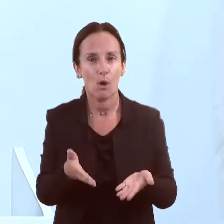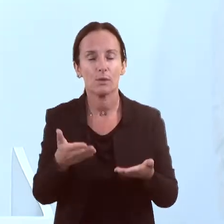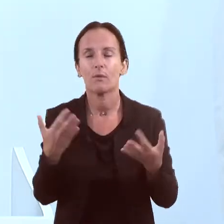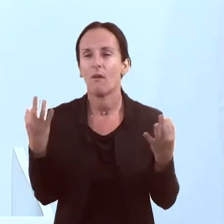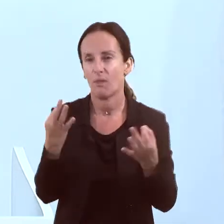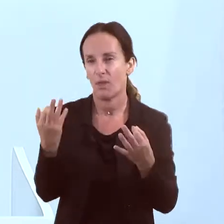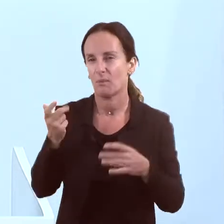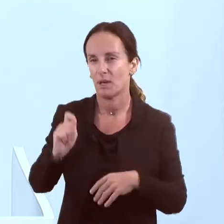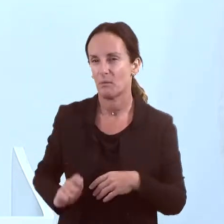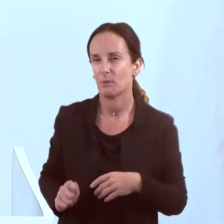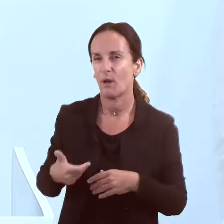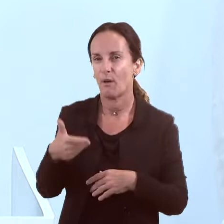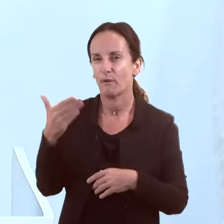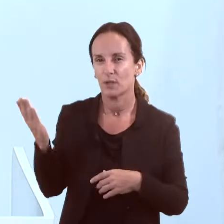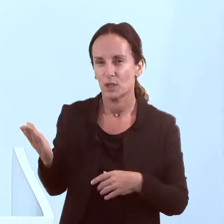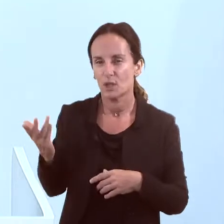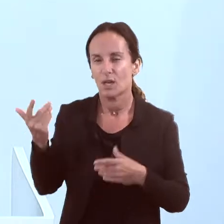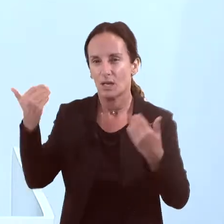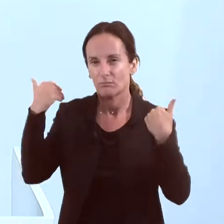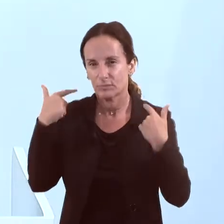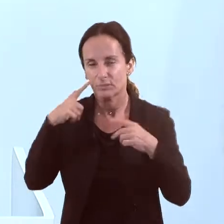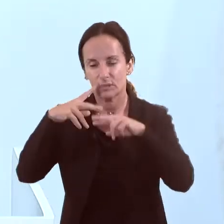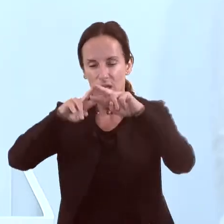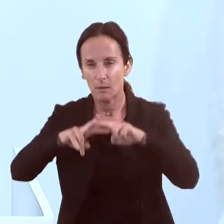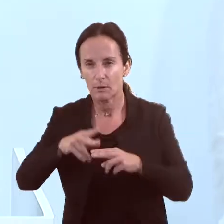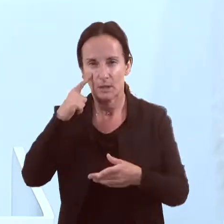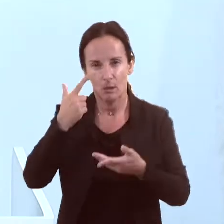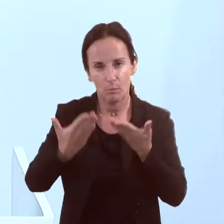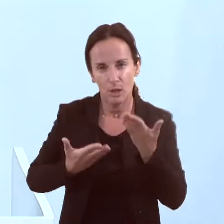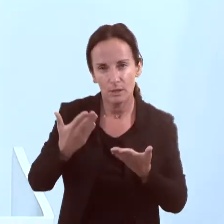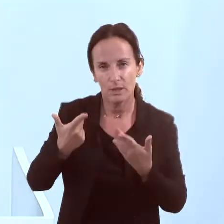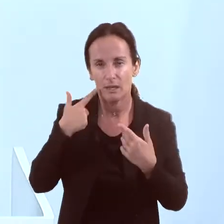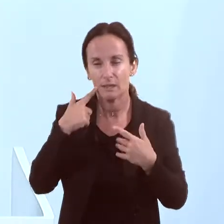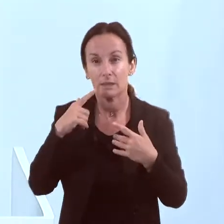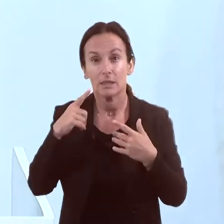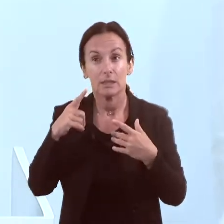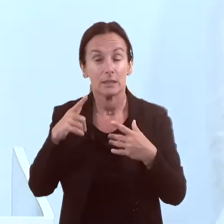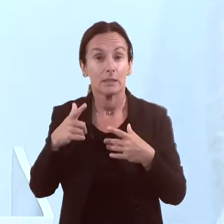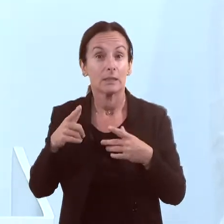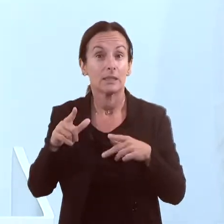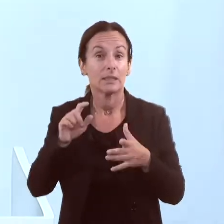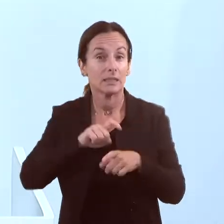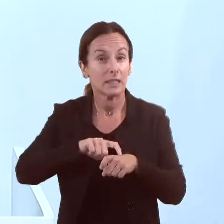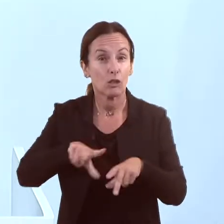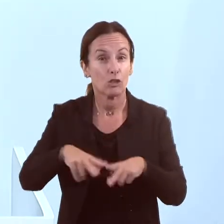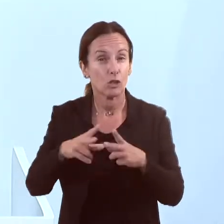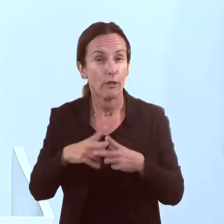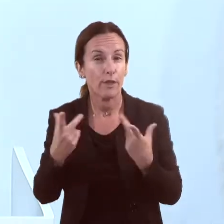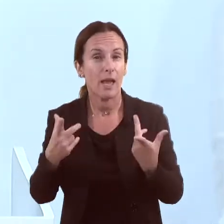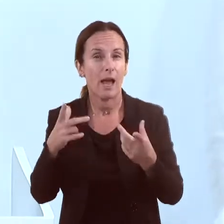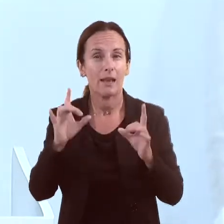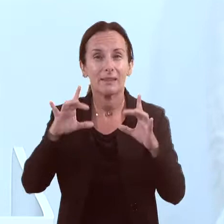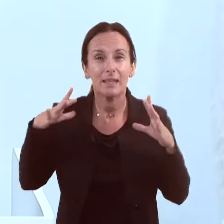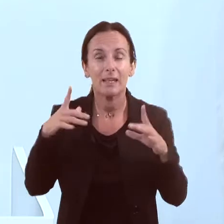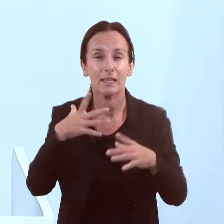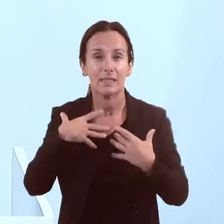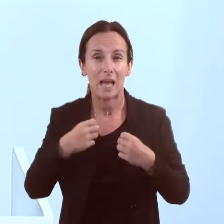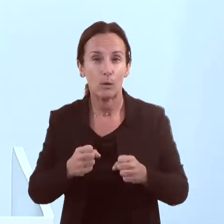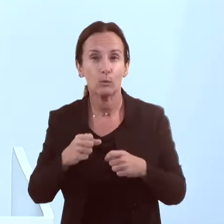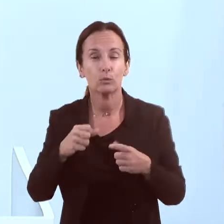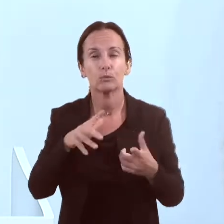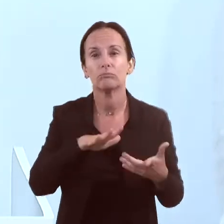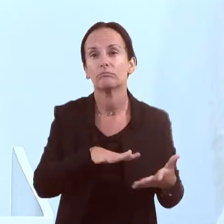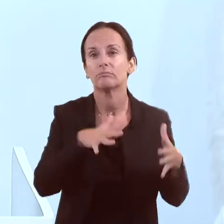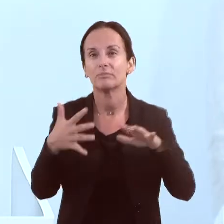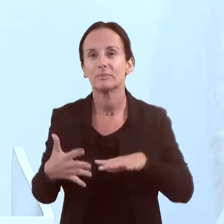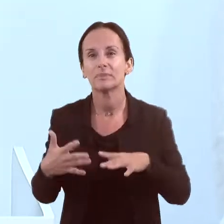encomanada la valoració, el diagnòstic que expliquen les vulnerabilitats psicosocials, d'ocupabilitat i de salut, el disseny de